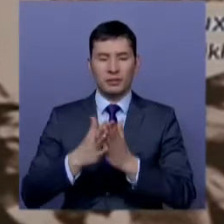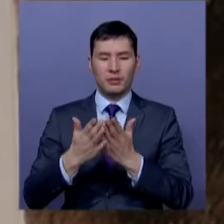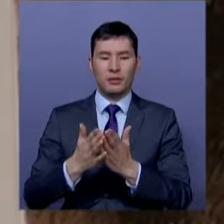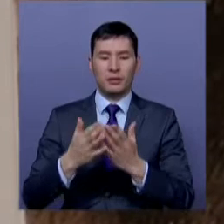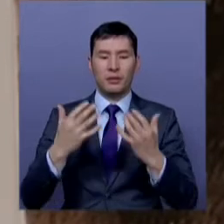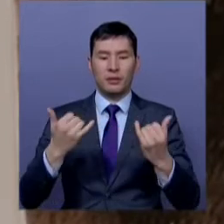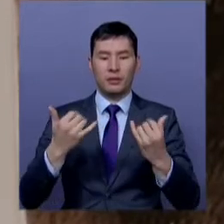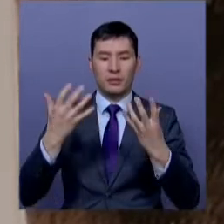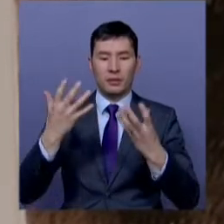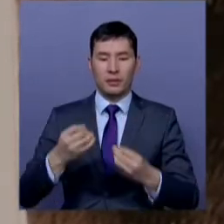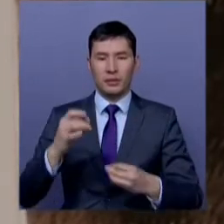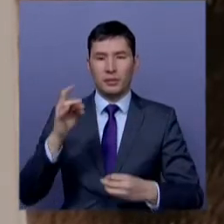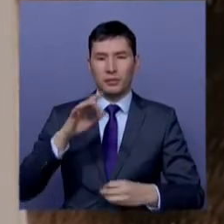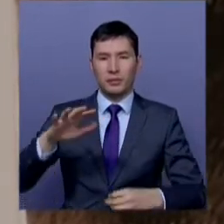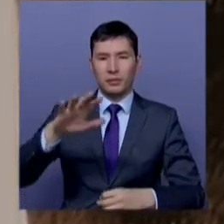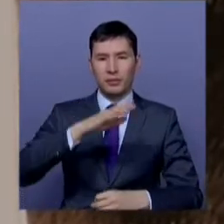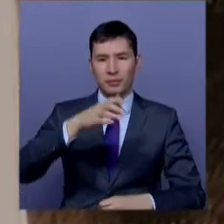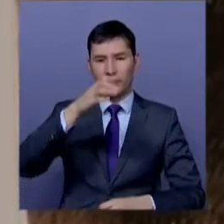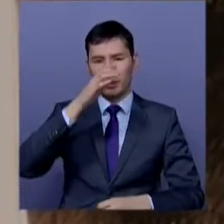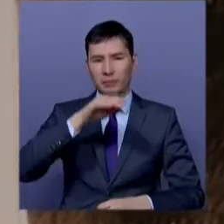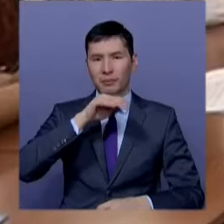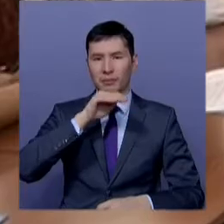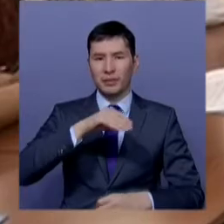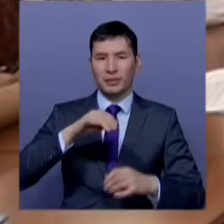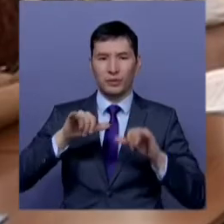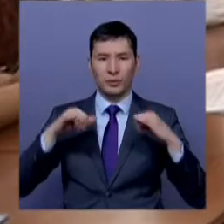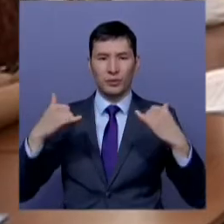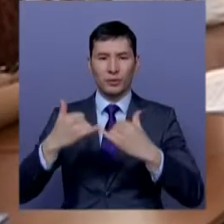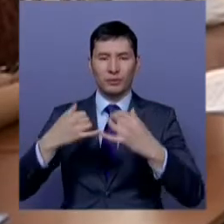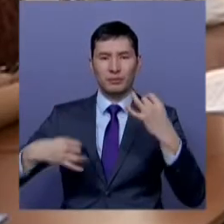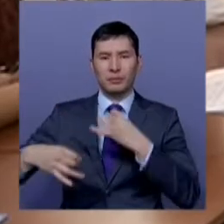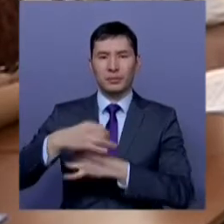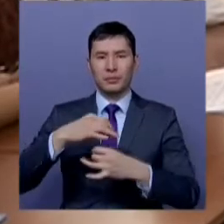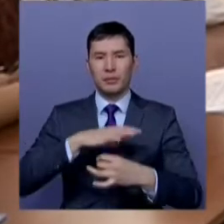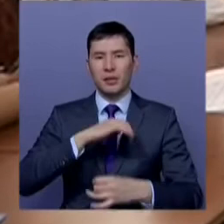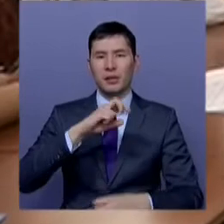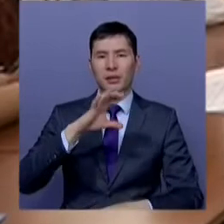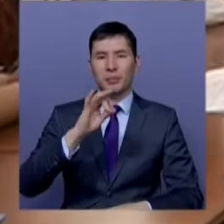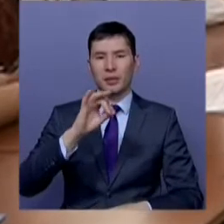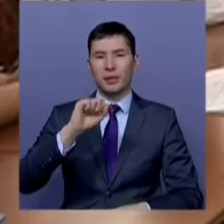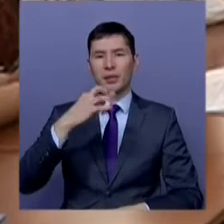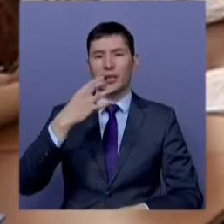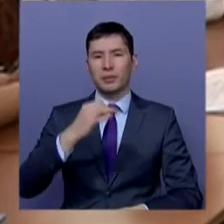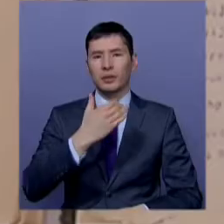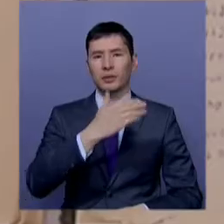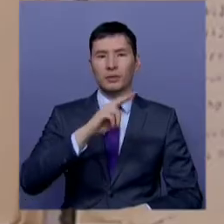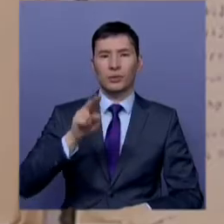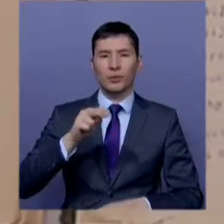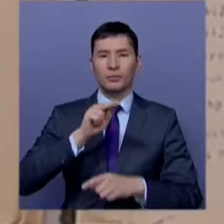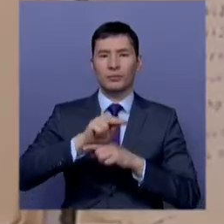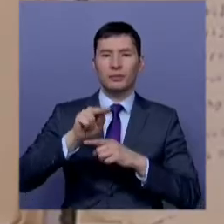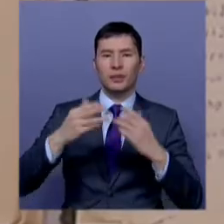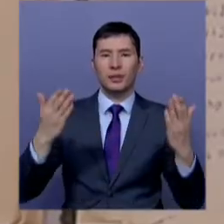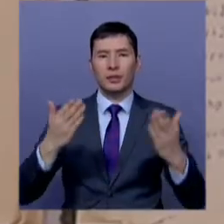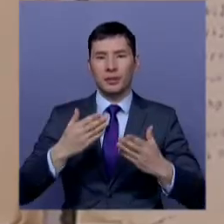бүгінгі көрме аясында республика ғылыми тәжірибелік дөңгелек үстел өтті. Онда Әл-Фараби мен Абайдың рухани сабақтастығы